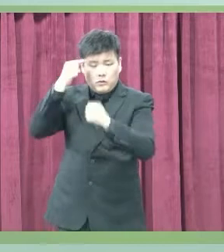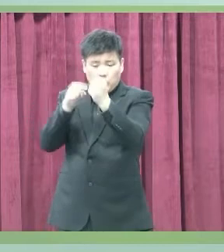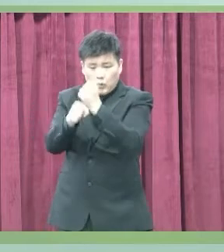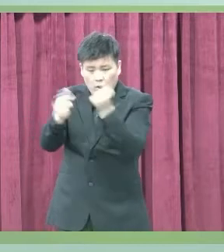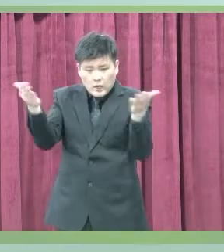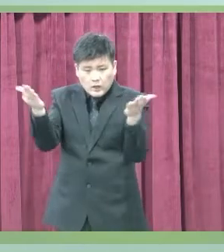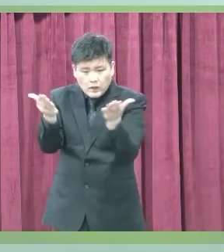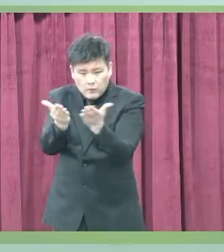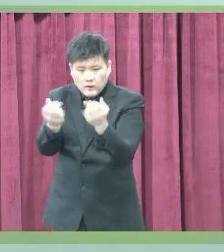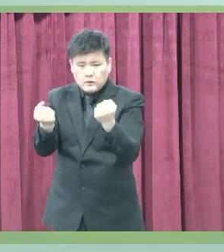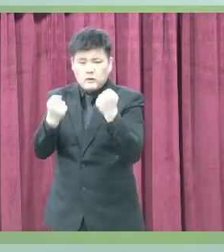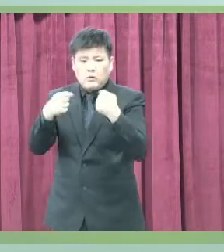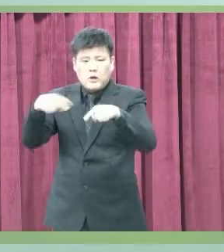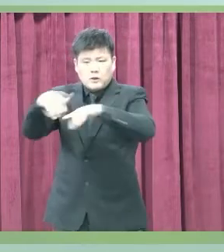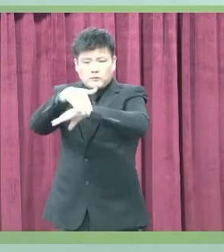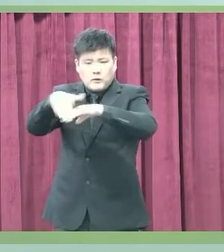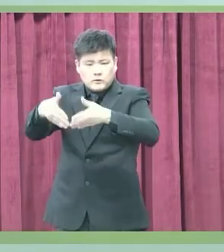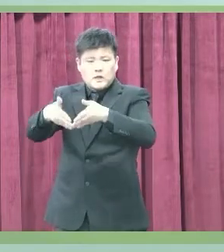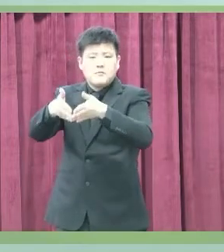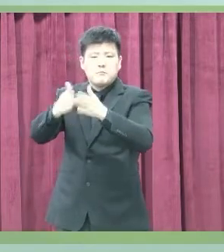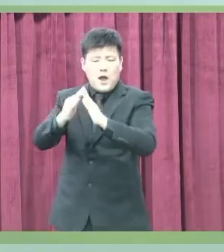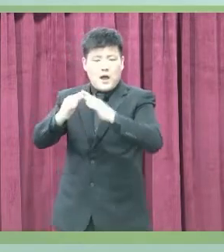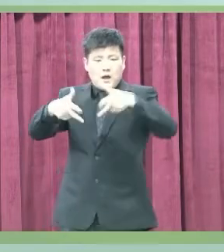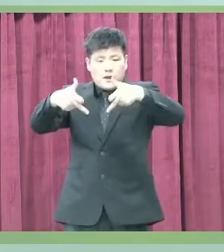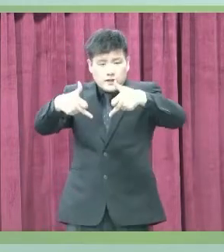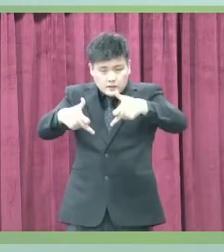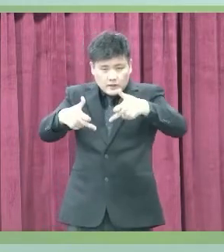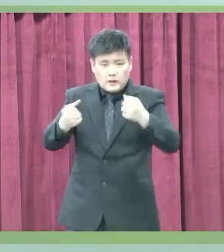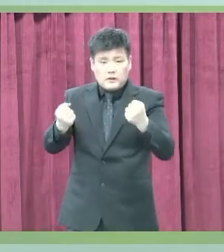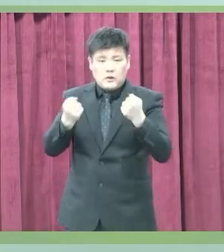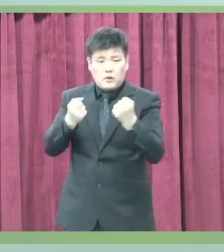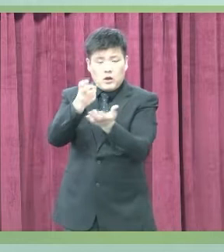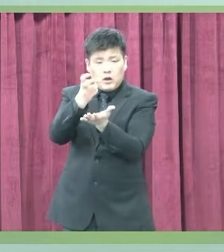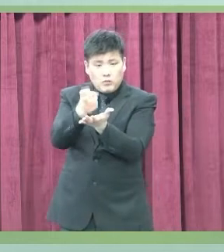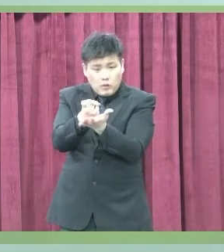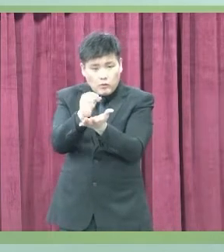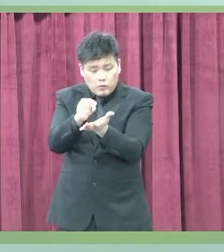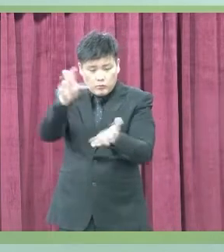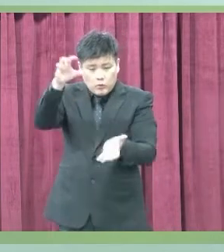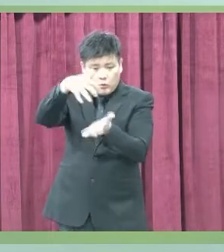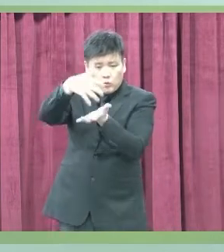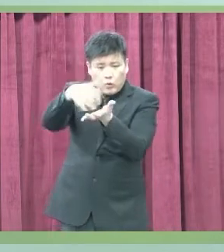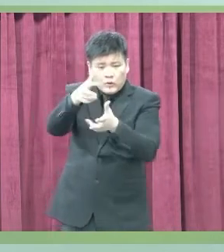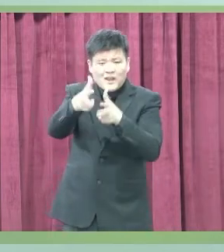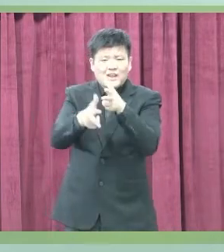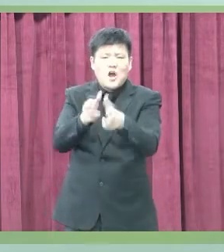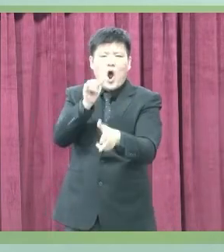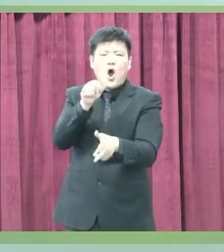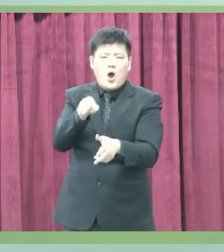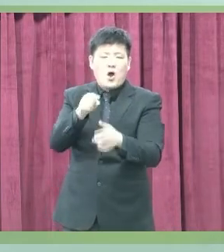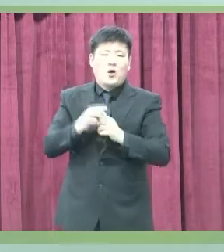의미가 있고요. 또 그 다음에 또 장애인 건강권법에 보면은 장애인 건강보건 통계 사업이 있습니다. 이